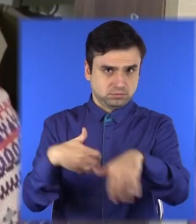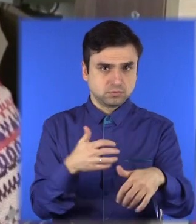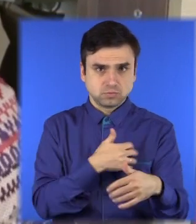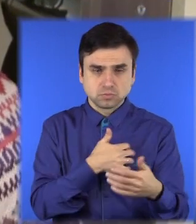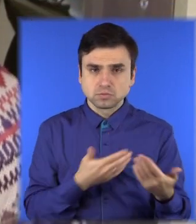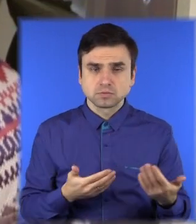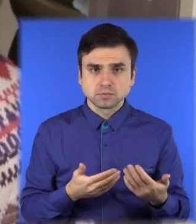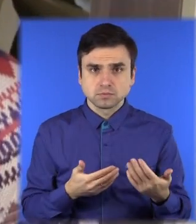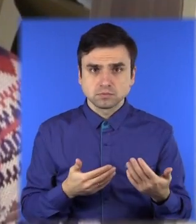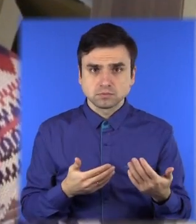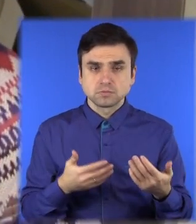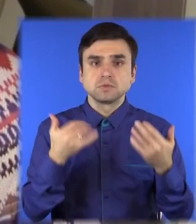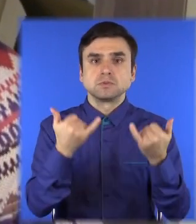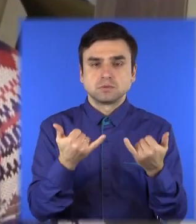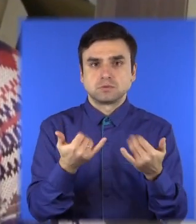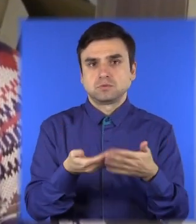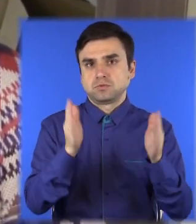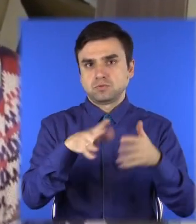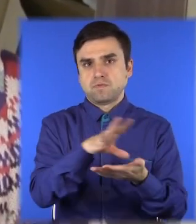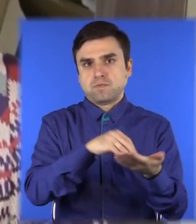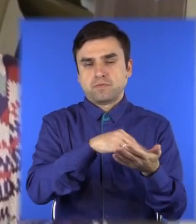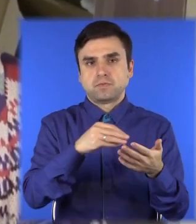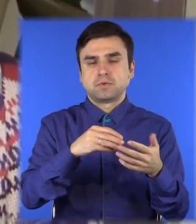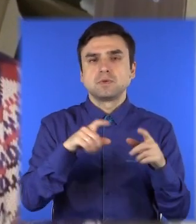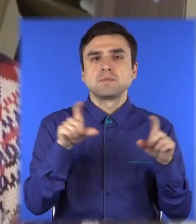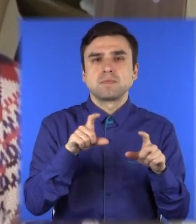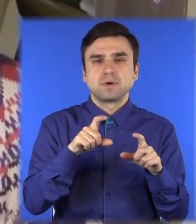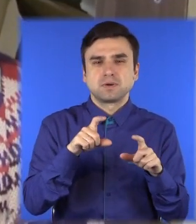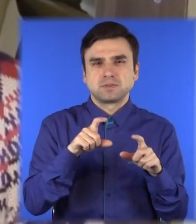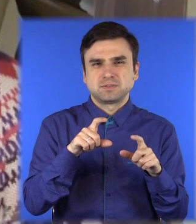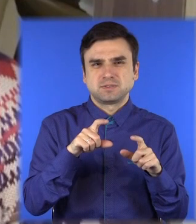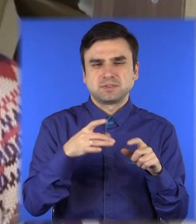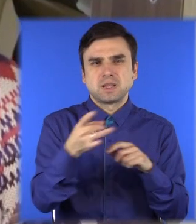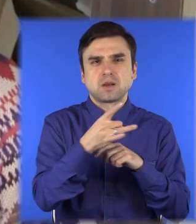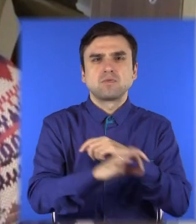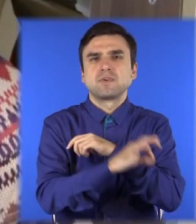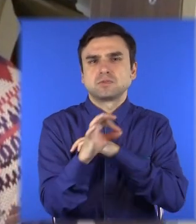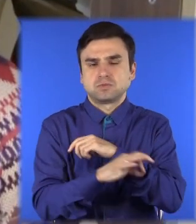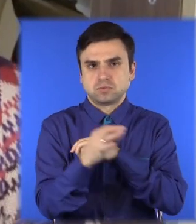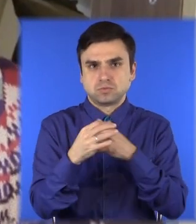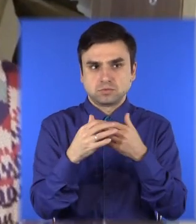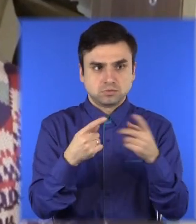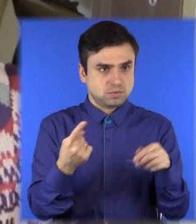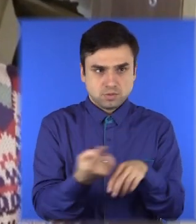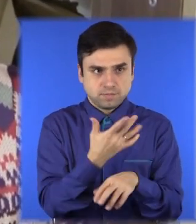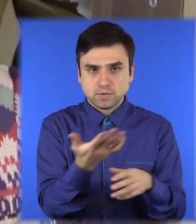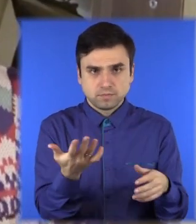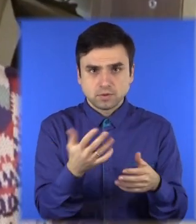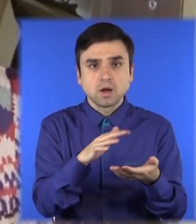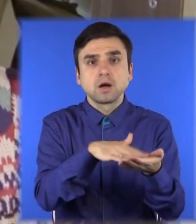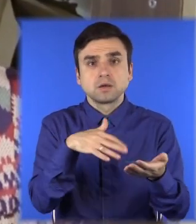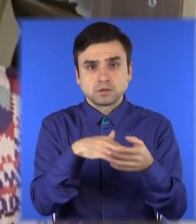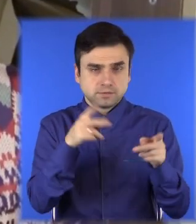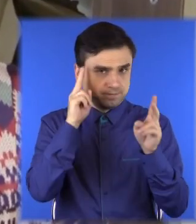Вот, и повторился на объекте на Восточном, на Лесового. Это уже не первый раз. Как будет дальше, не